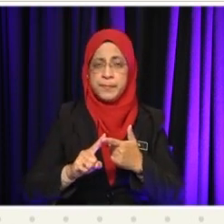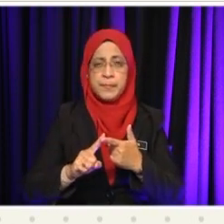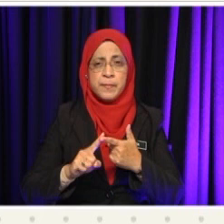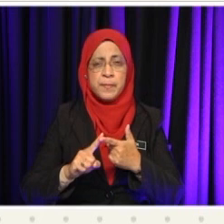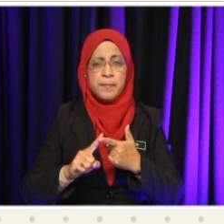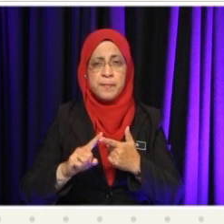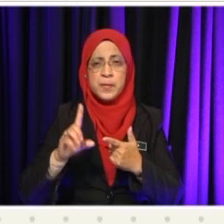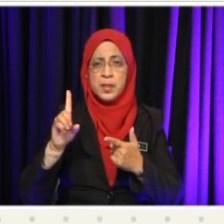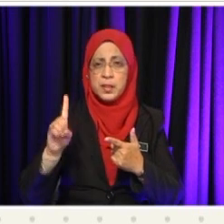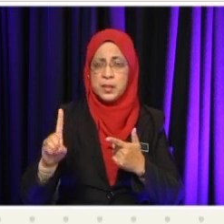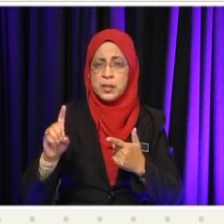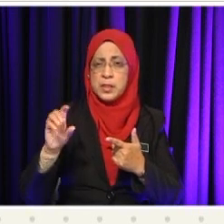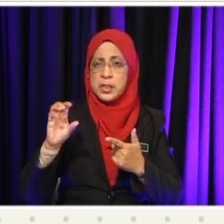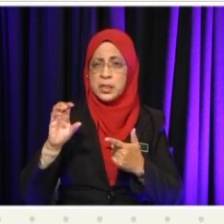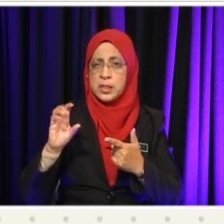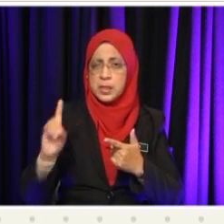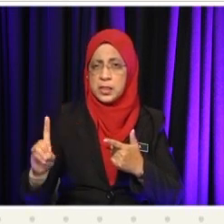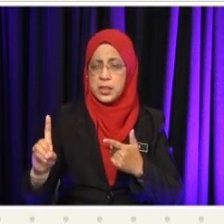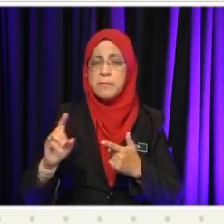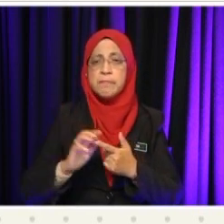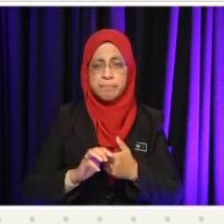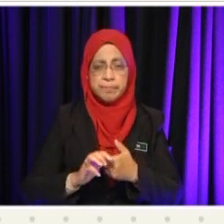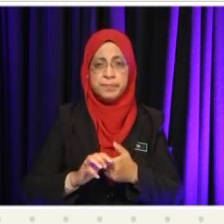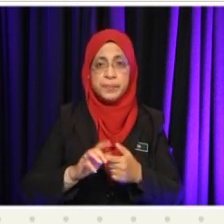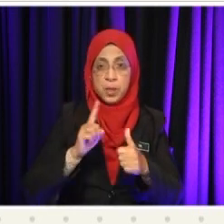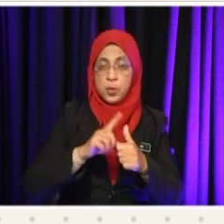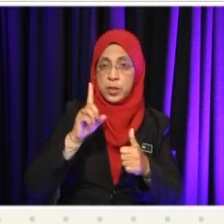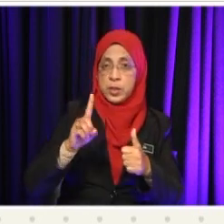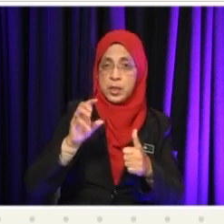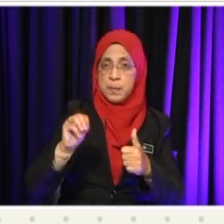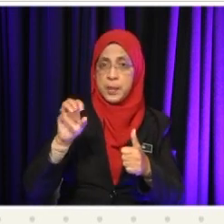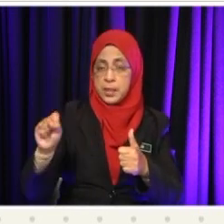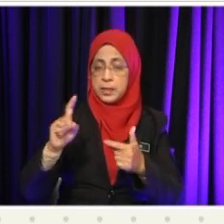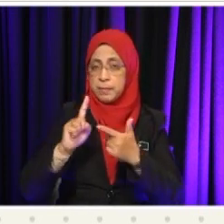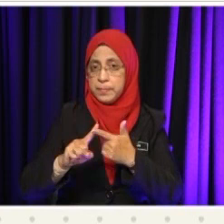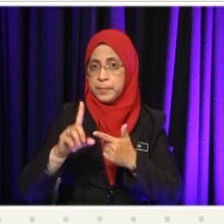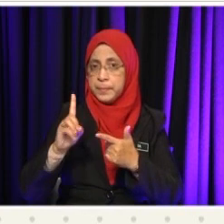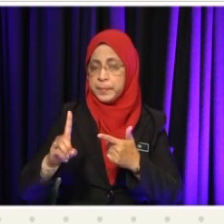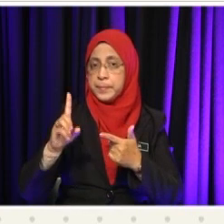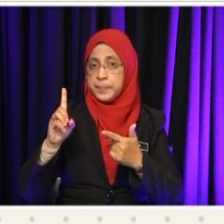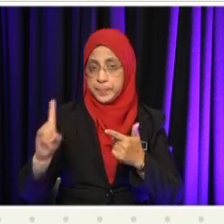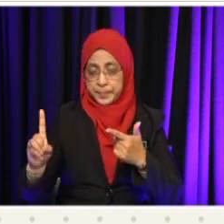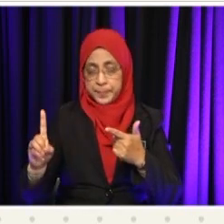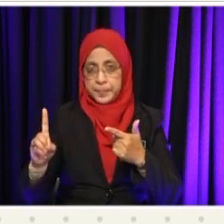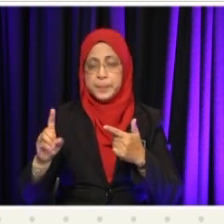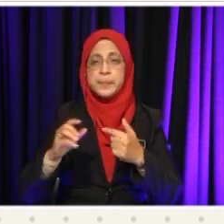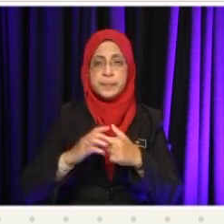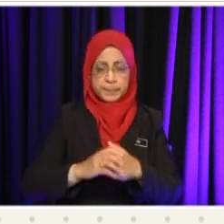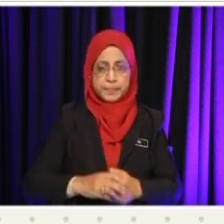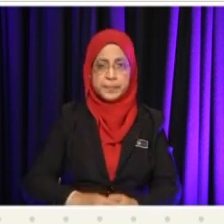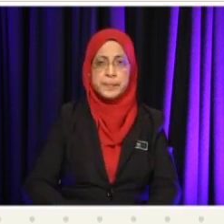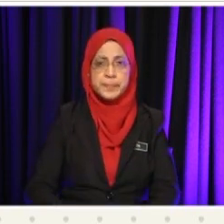adalah gajah desimal ataupun DD yaitu yang pertama di MS yang kedua